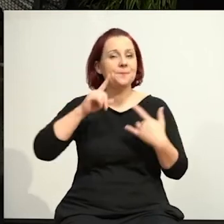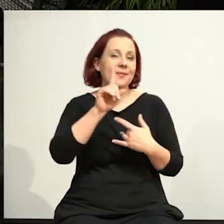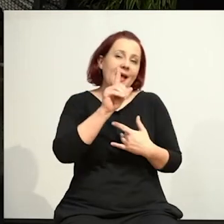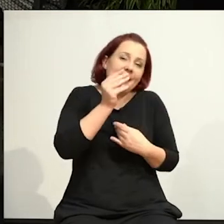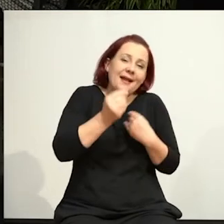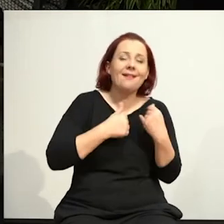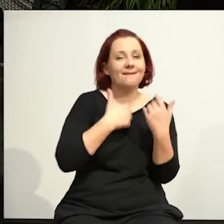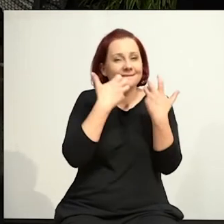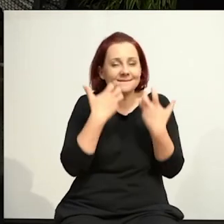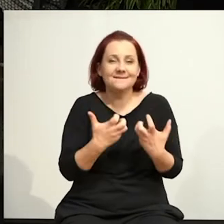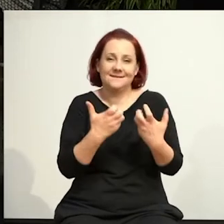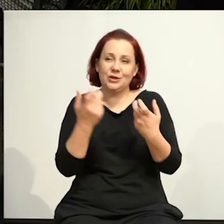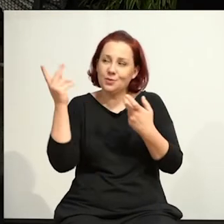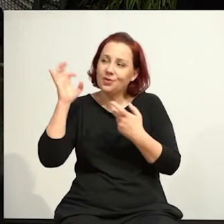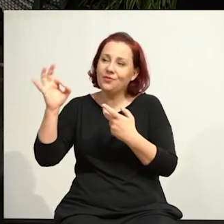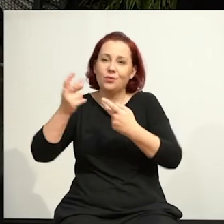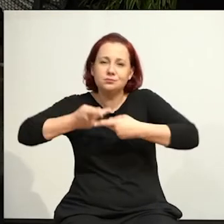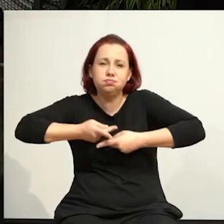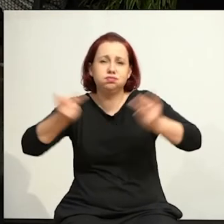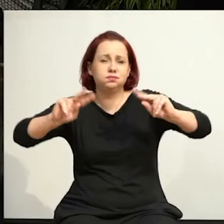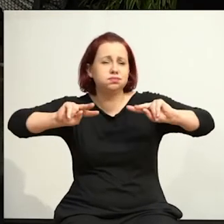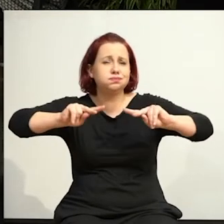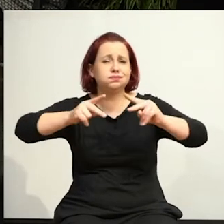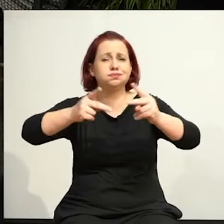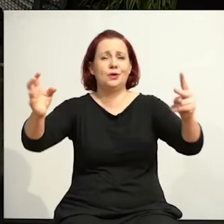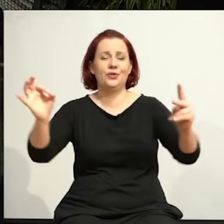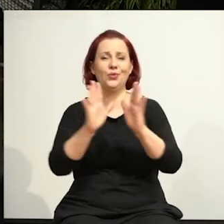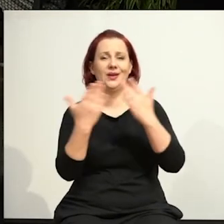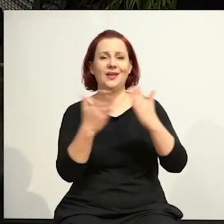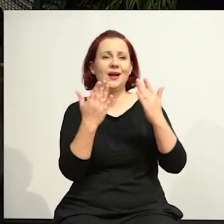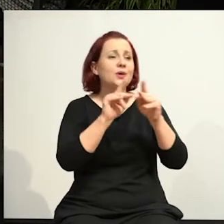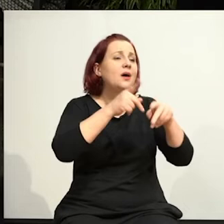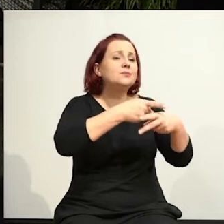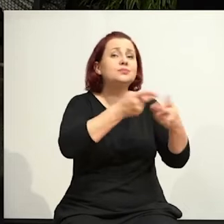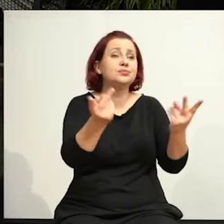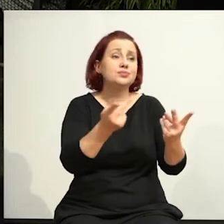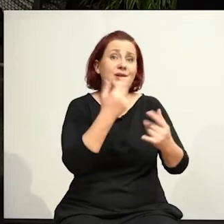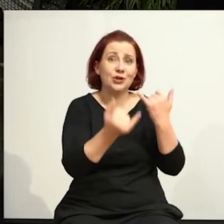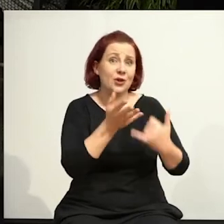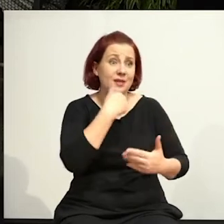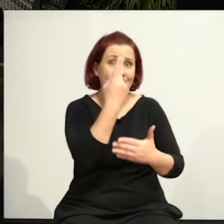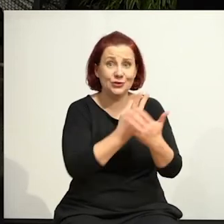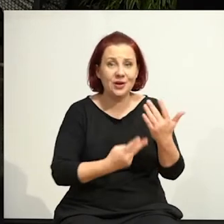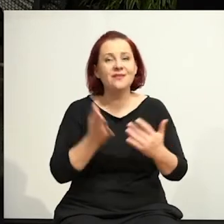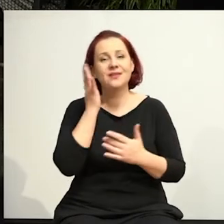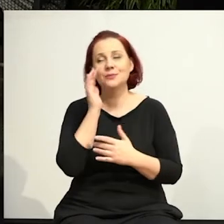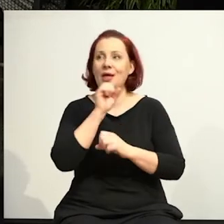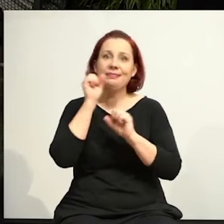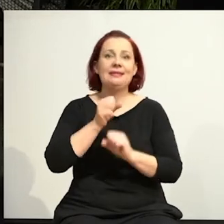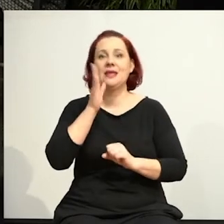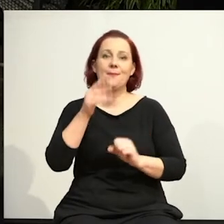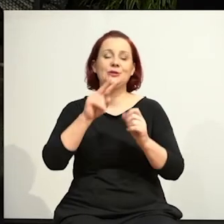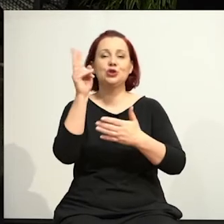pokusę upowszechniania, czyli docierania jednak z literaturą do osób, które ich na co dzień nie czytają. I ja wiem, że nikt nie będzie czytał